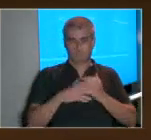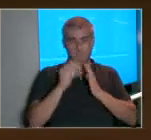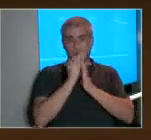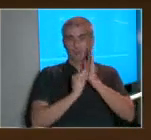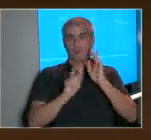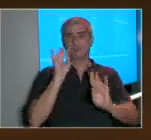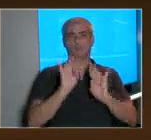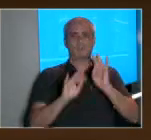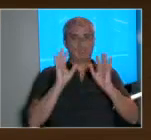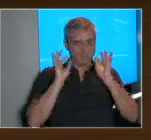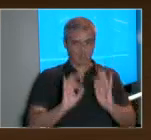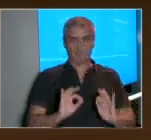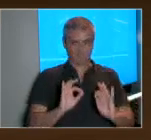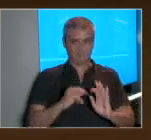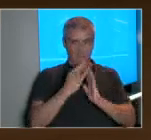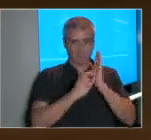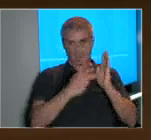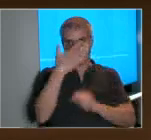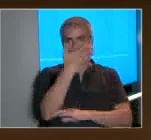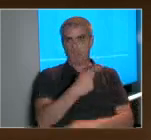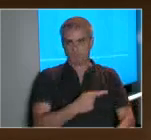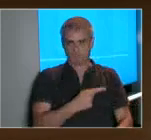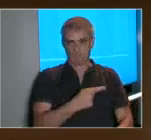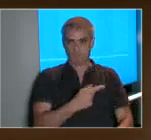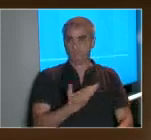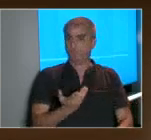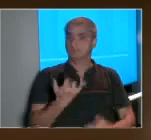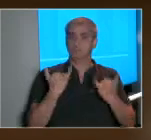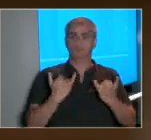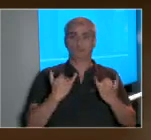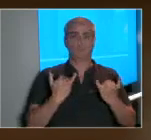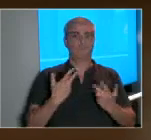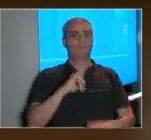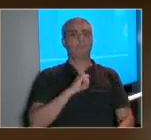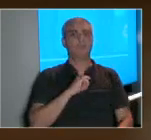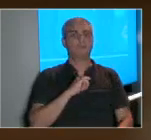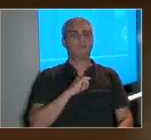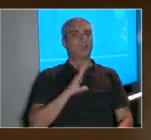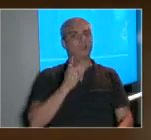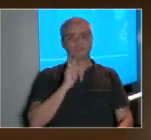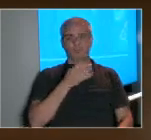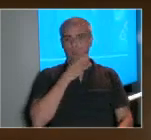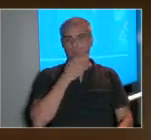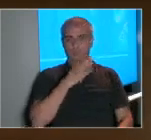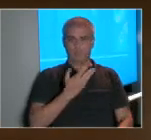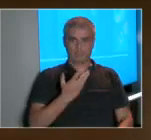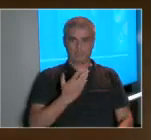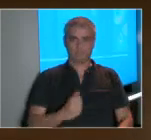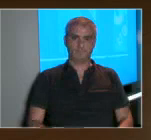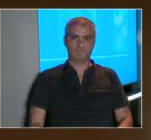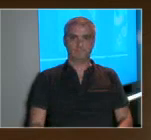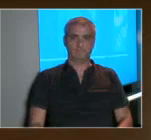רשימת המתנגדים האמיתיים לחוק הלאום. ועכשיו לחלק המעניין, איך אפשר לשפר את ההסדר